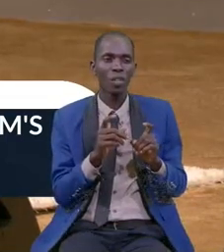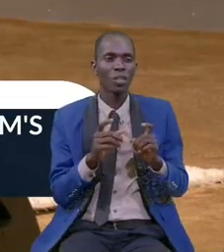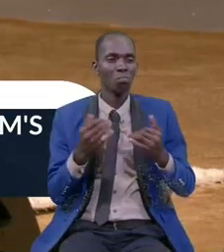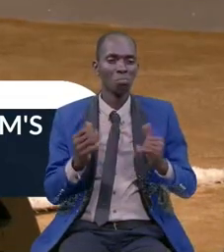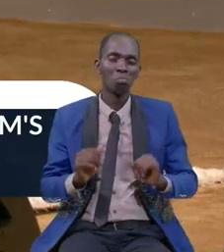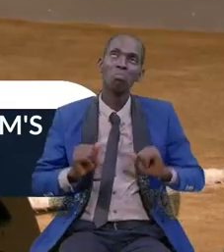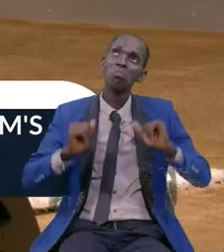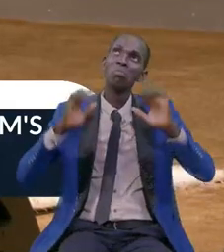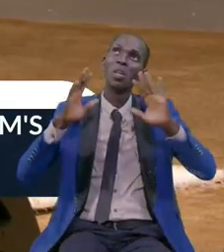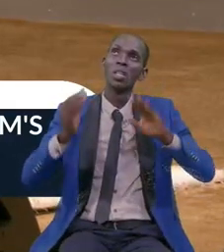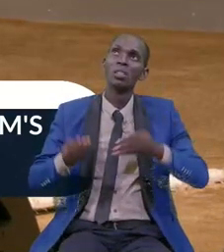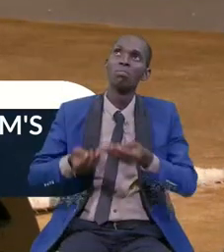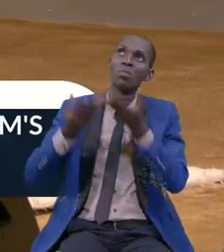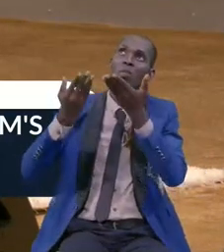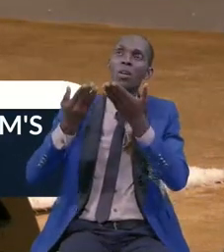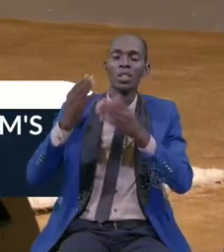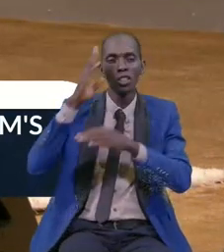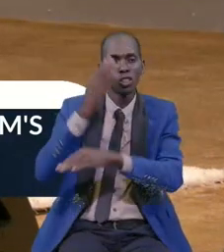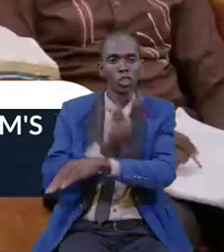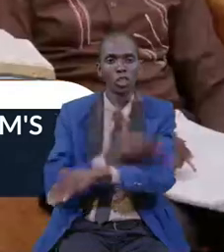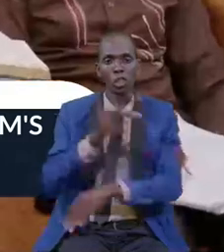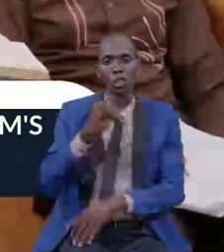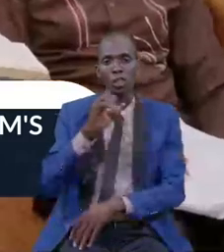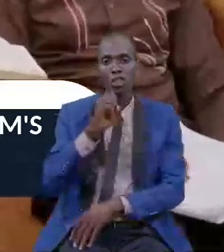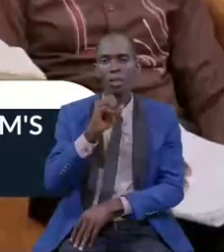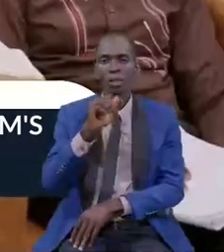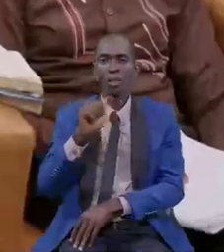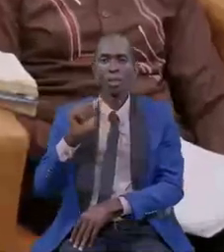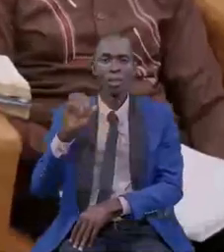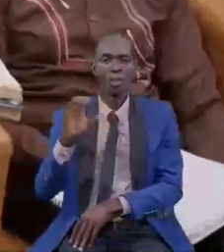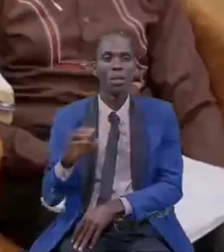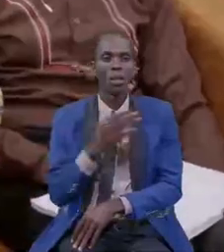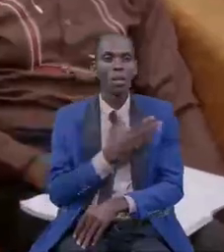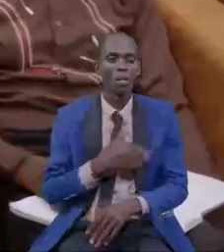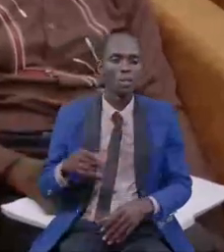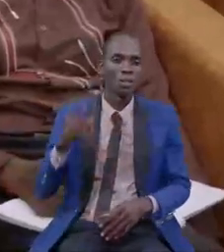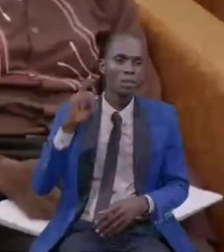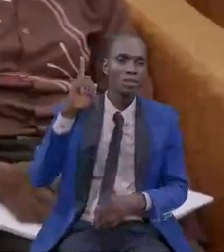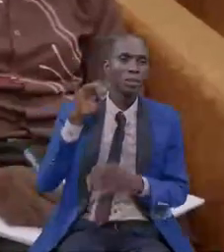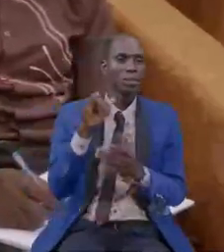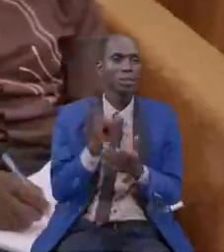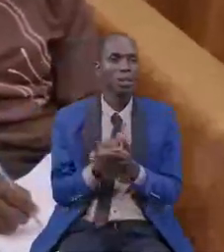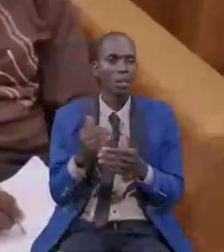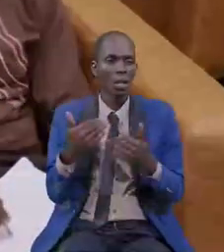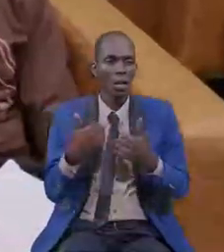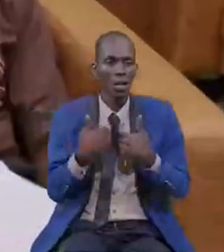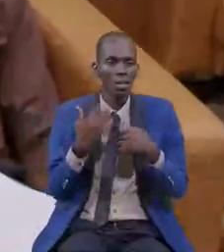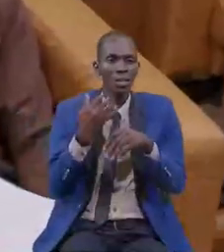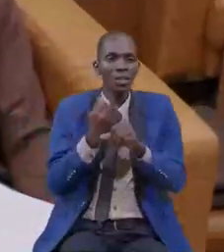offrit Isaac et qu'il offrit son fils